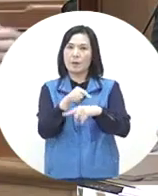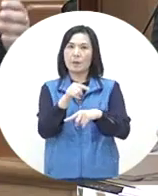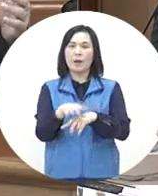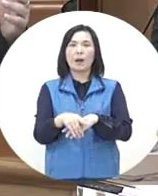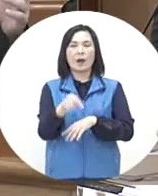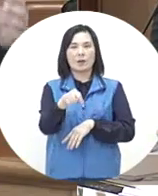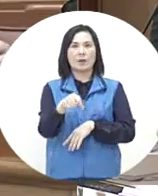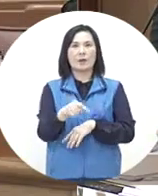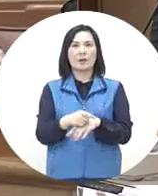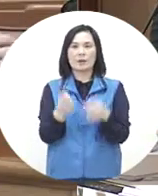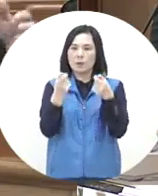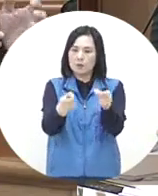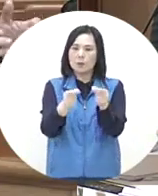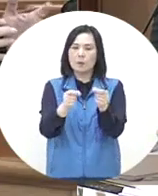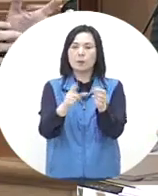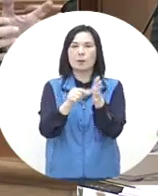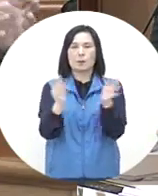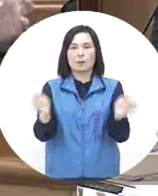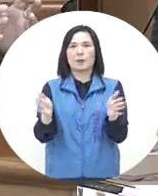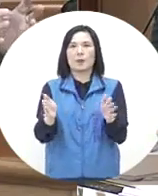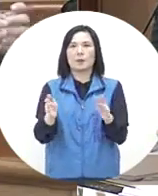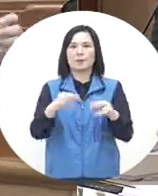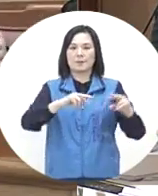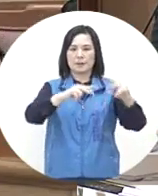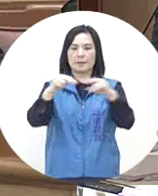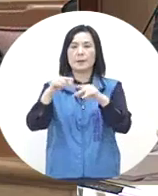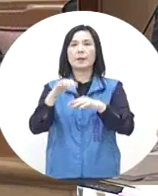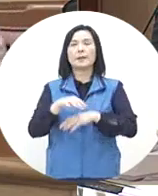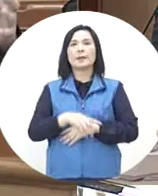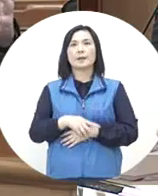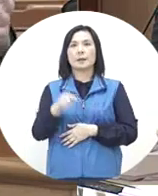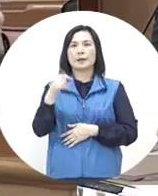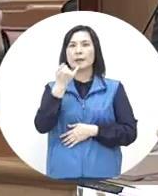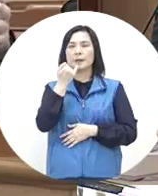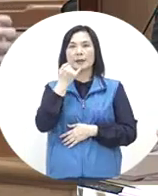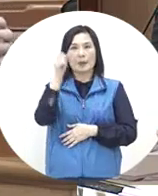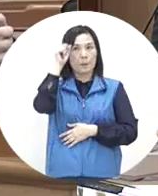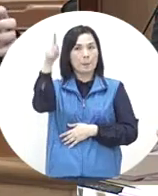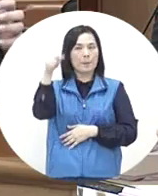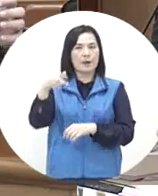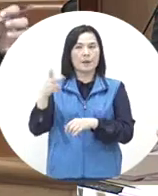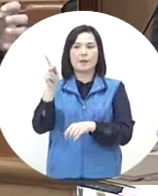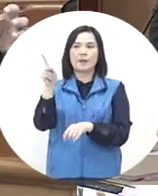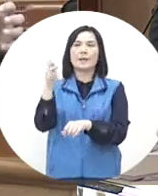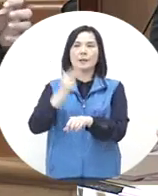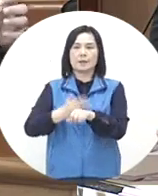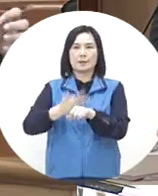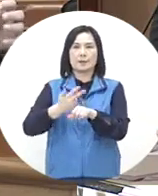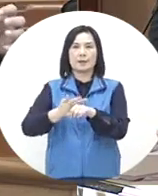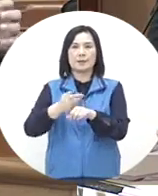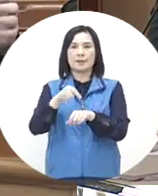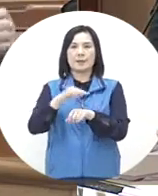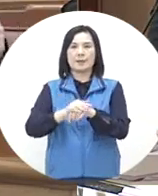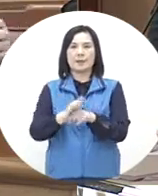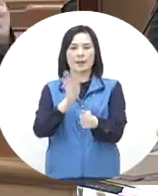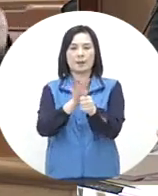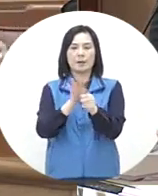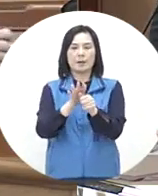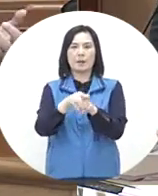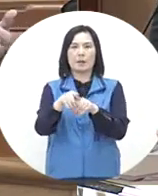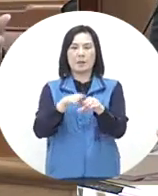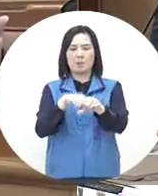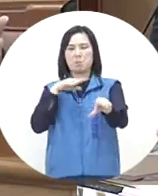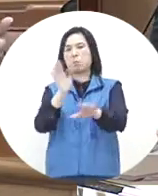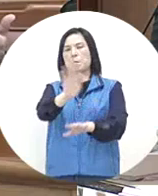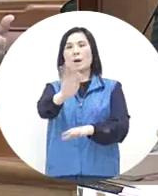那所有短期方案的话，不是只有这个，它是运用这个智慧科技的方式啊，来做一些疏散的一些作用。那另